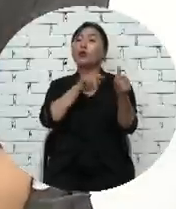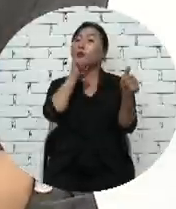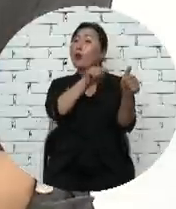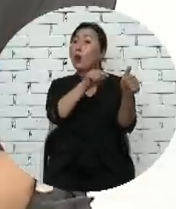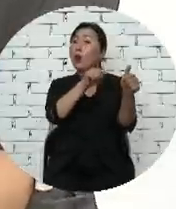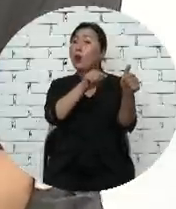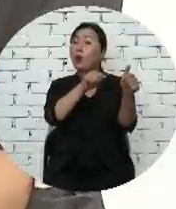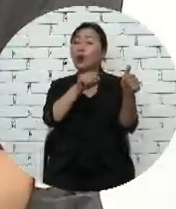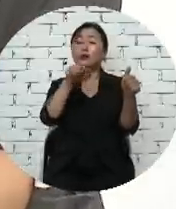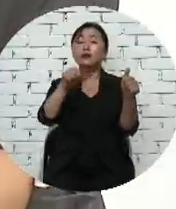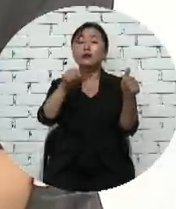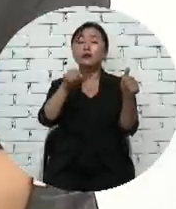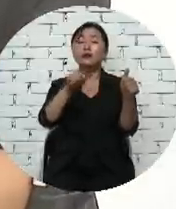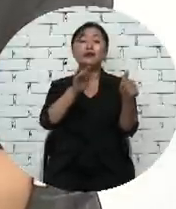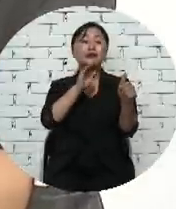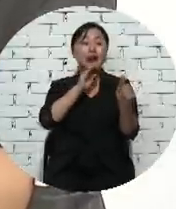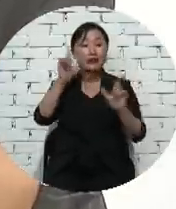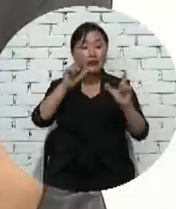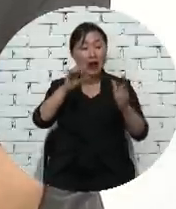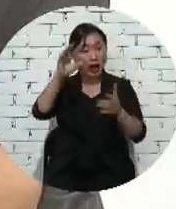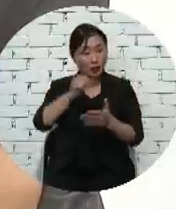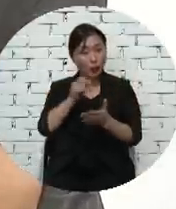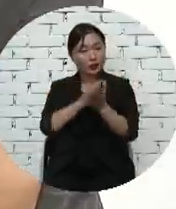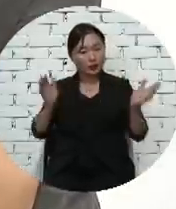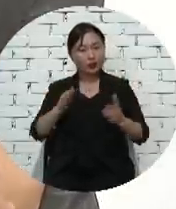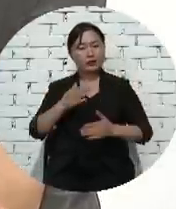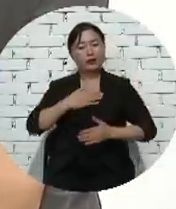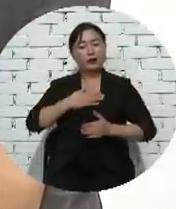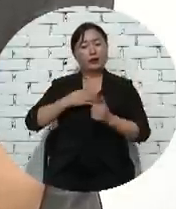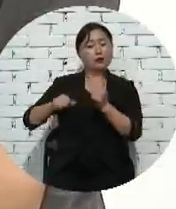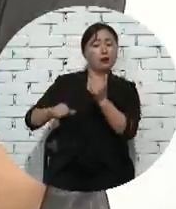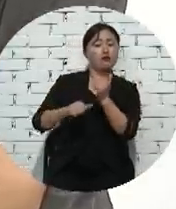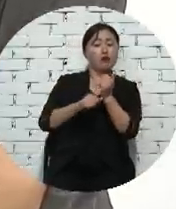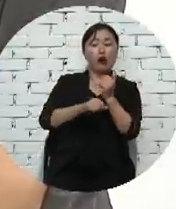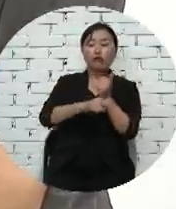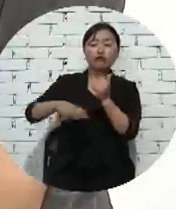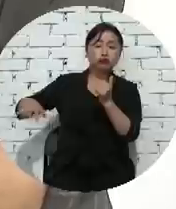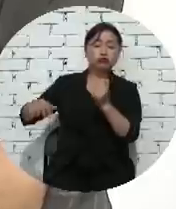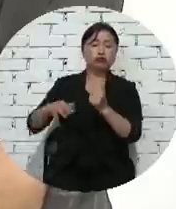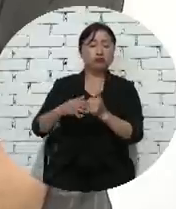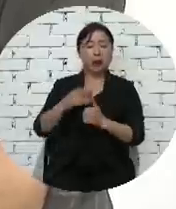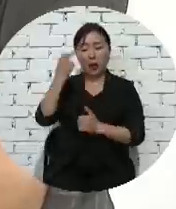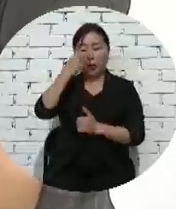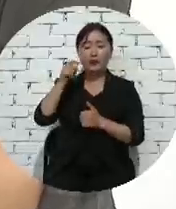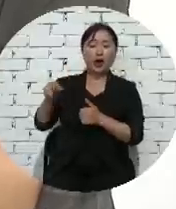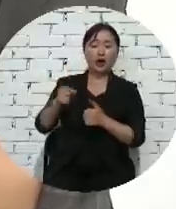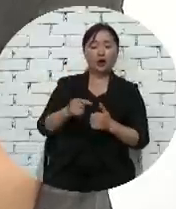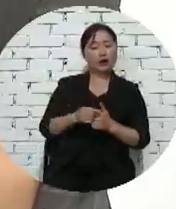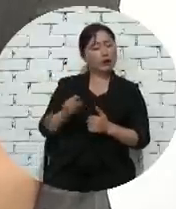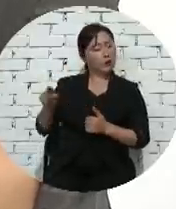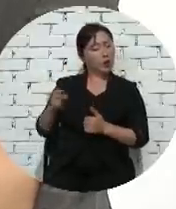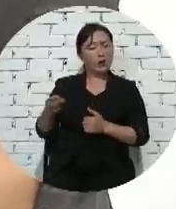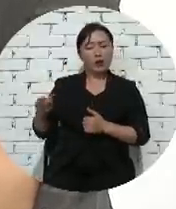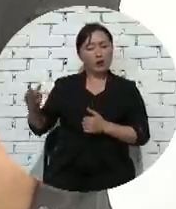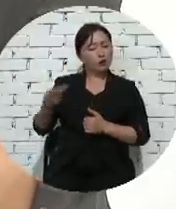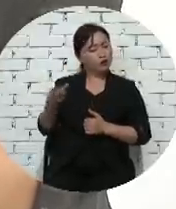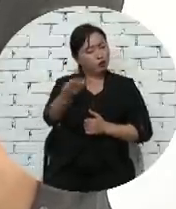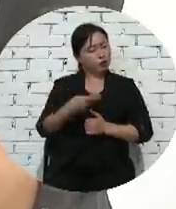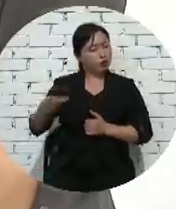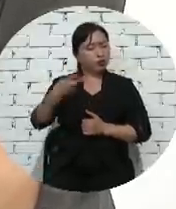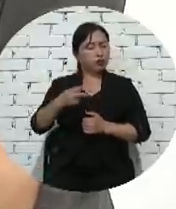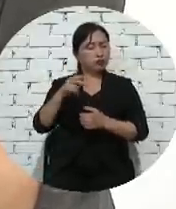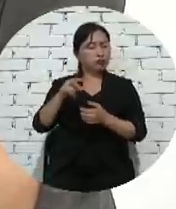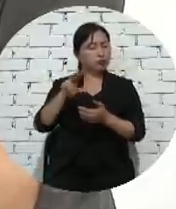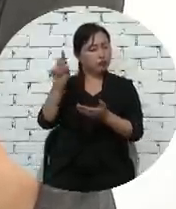사실에서 출발을 해야 되는데 예를 들어 가지고. 내 부하였던 손준성 검사하고 그 다음에 김웅 의원 사이에 하여튼 뭔가가 있었구나 이